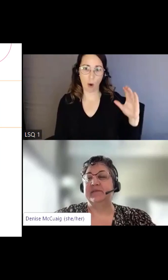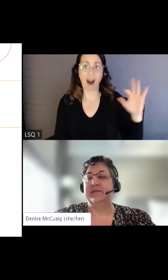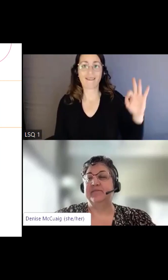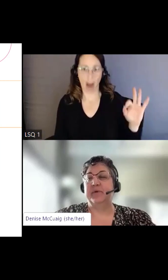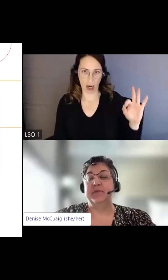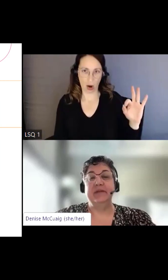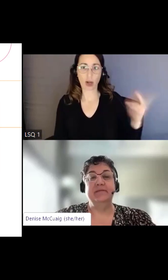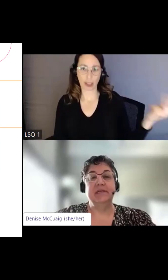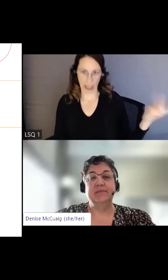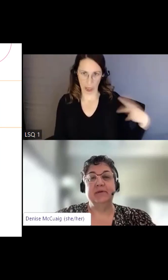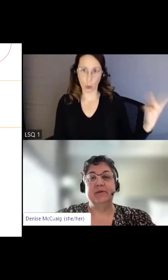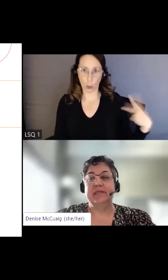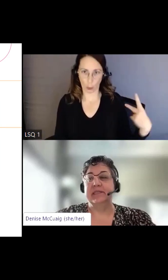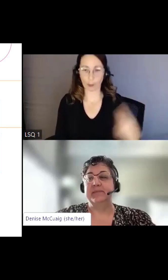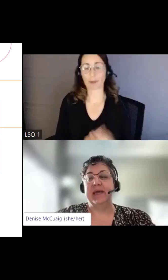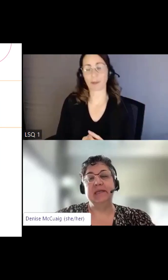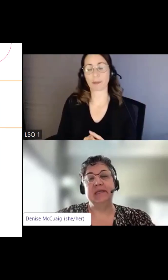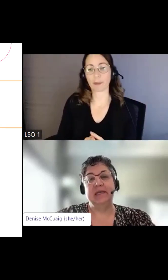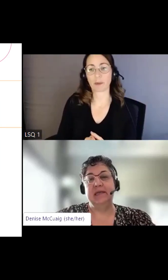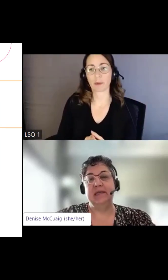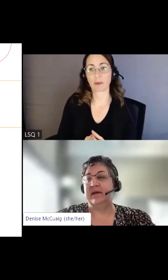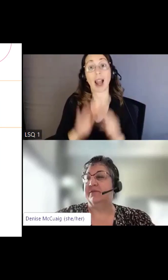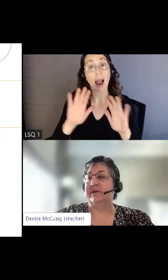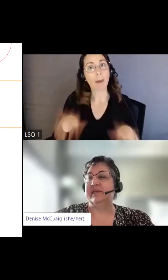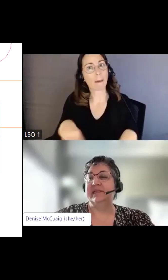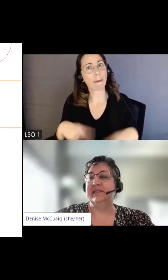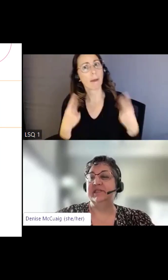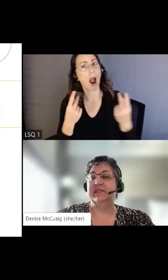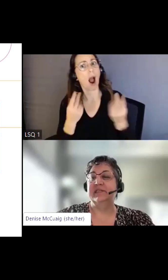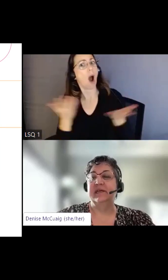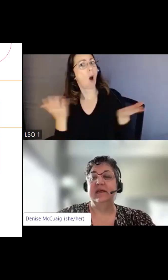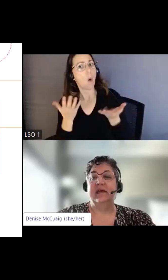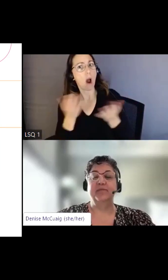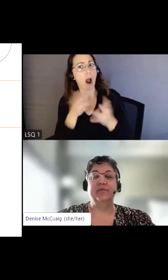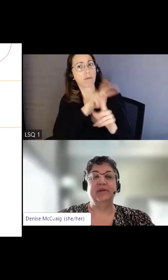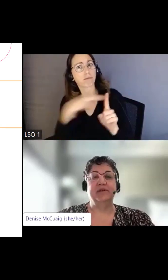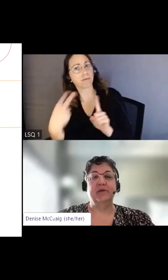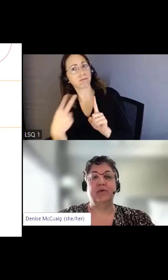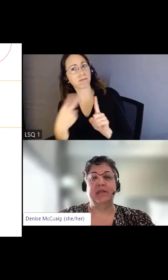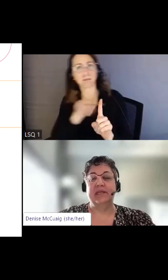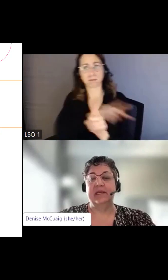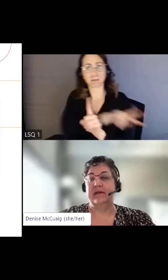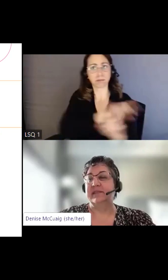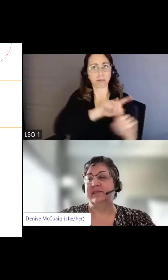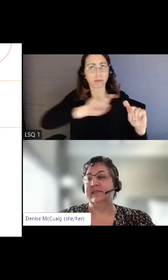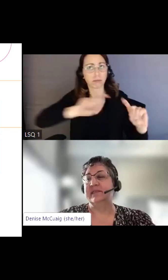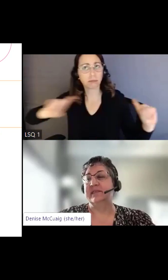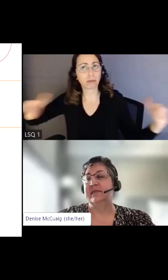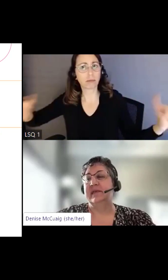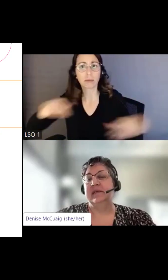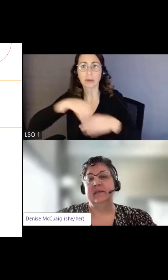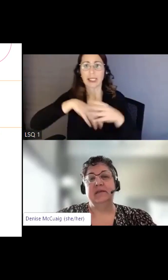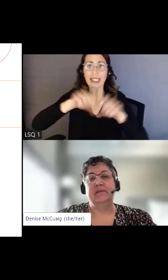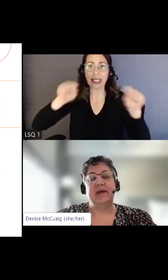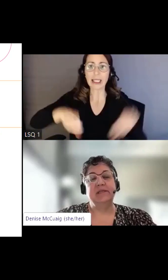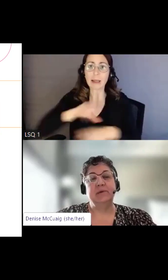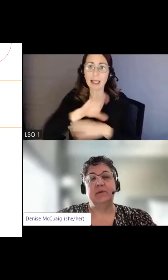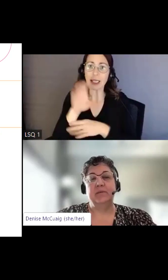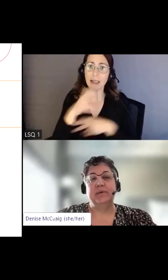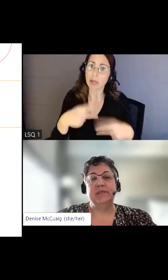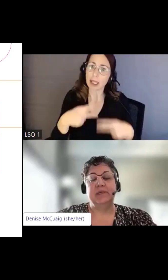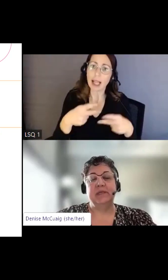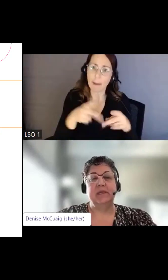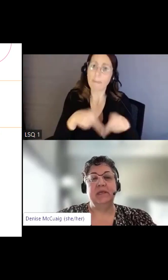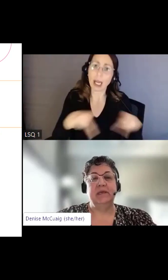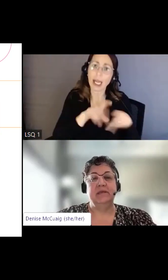diverses perspectives au niveau du système de santé canadien et aussi des conseils provinciaux. Le groupe consultatif a